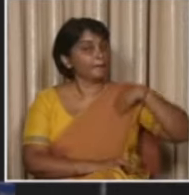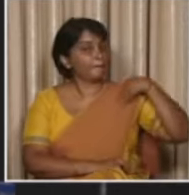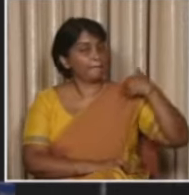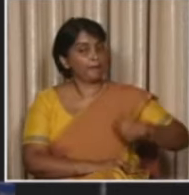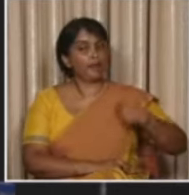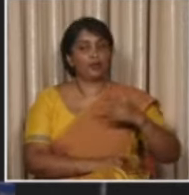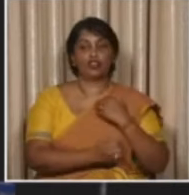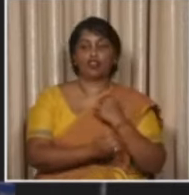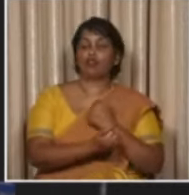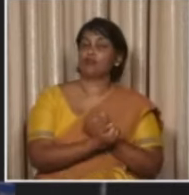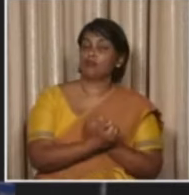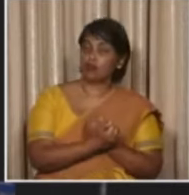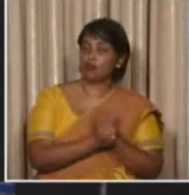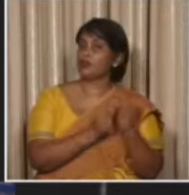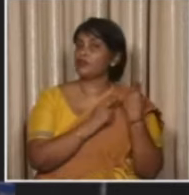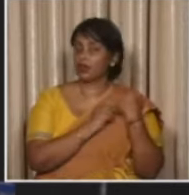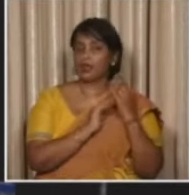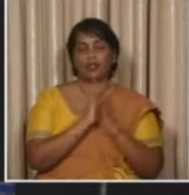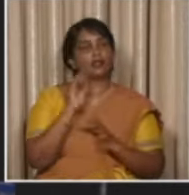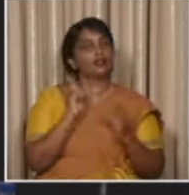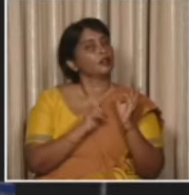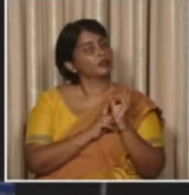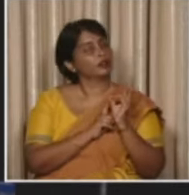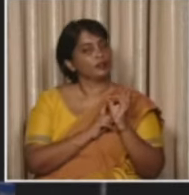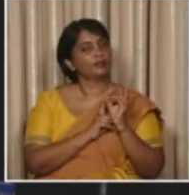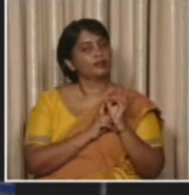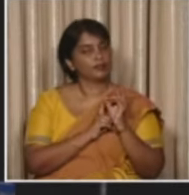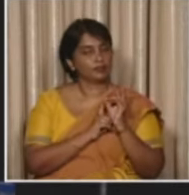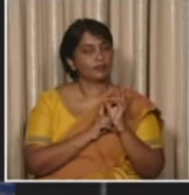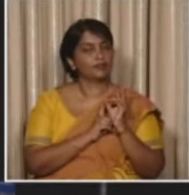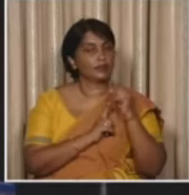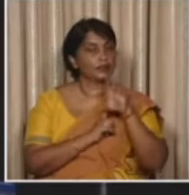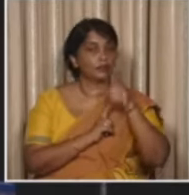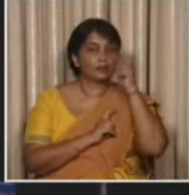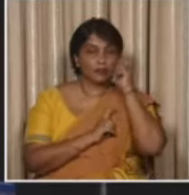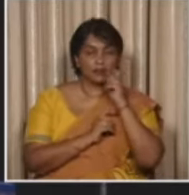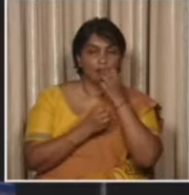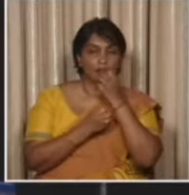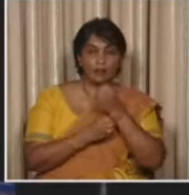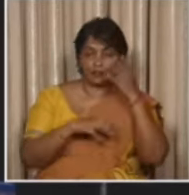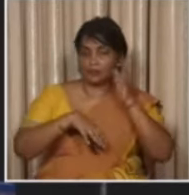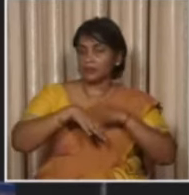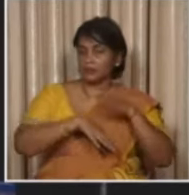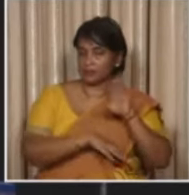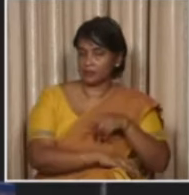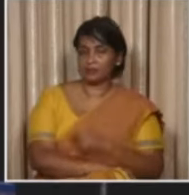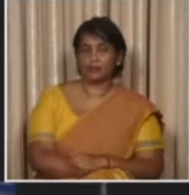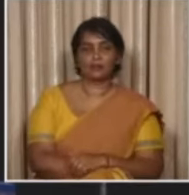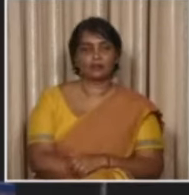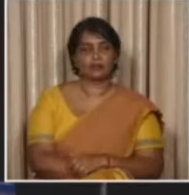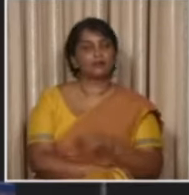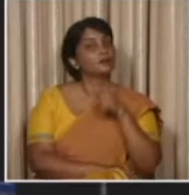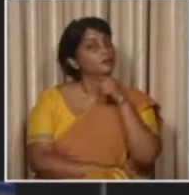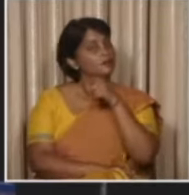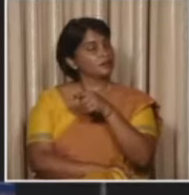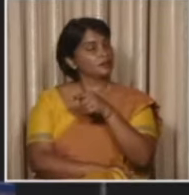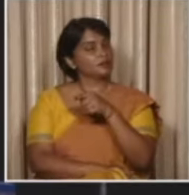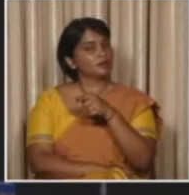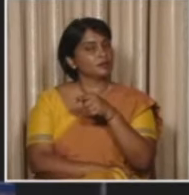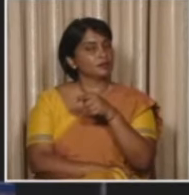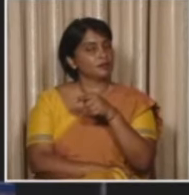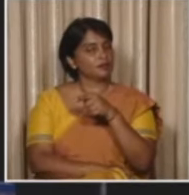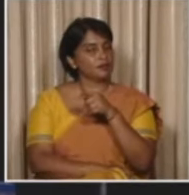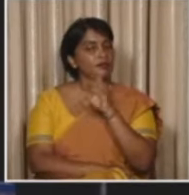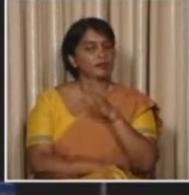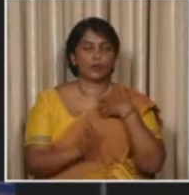പോലീസിയ ബാർവ ഹിട്ടപു അമതിവരയ മേ ത്രസ്ത പ്രഹാരയ ലക്വനകൊട്ട എതുമാ